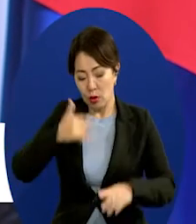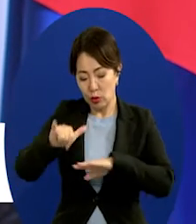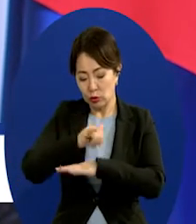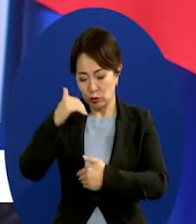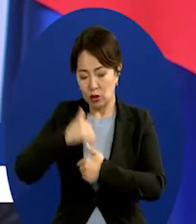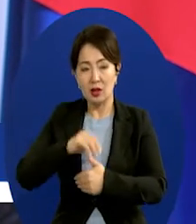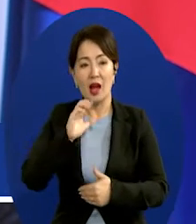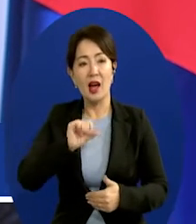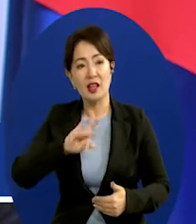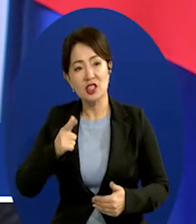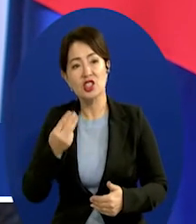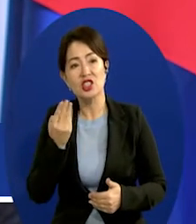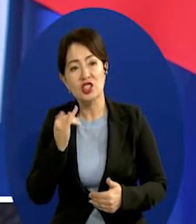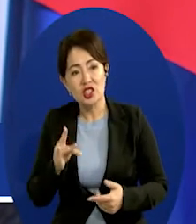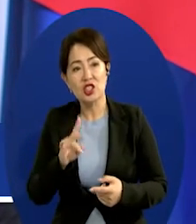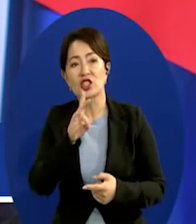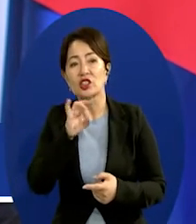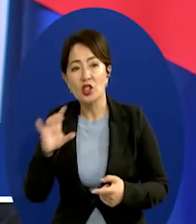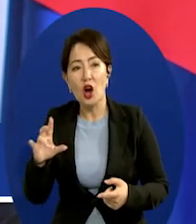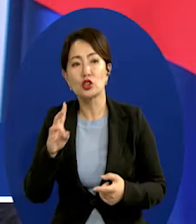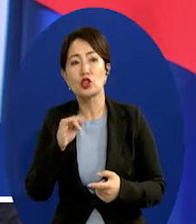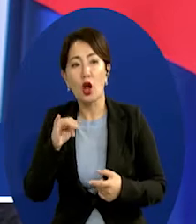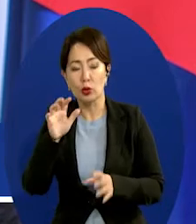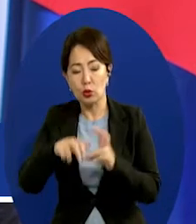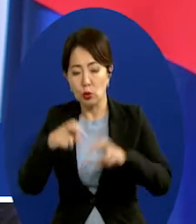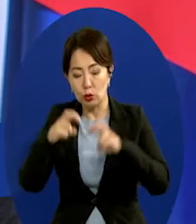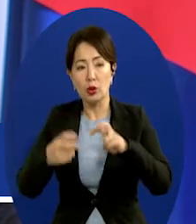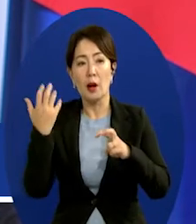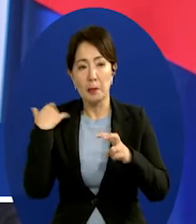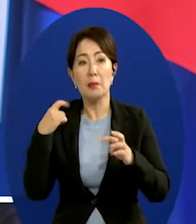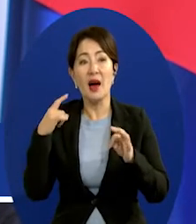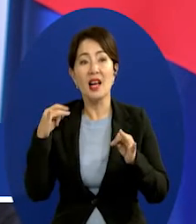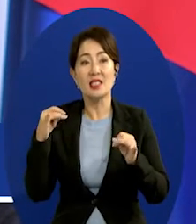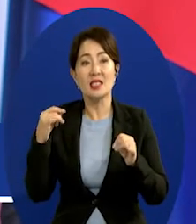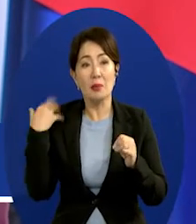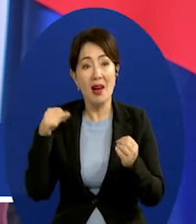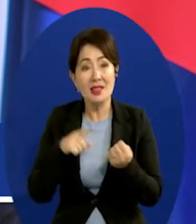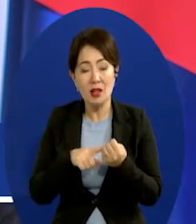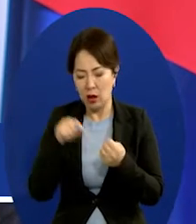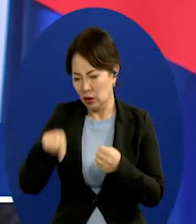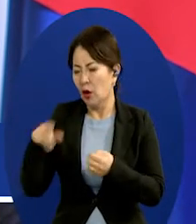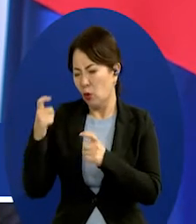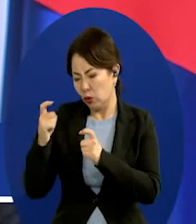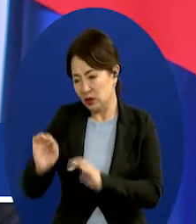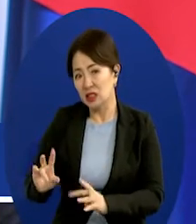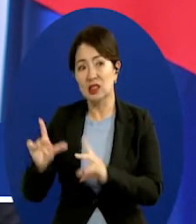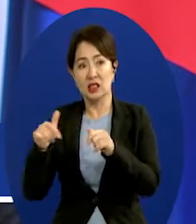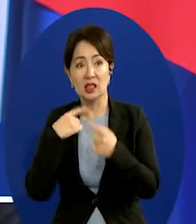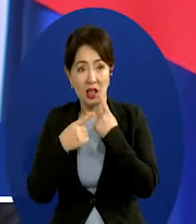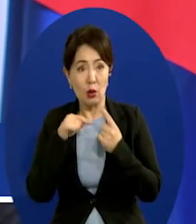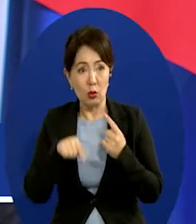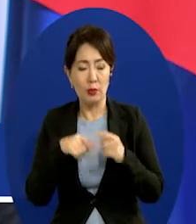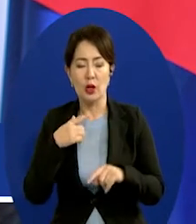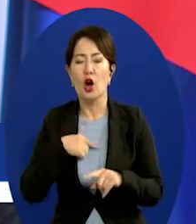ноолбороо бүгдийг боловсруулдаг байсан. Байсан юмаа сэргийх гэж яриад байгаа юм. Ингээд хөдөө аж ахуйн